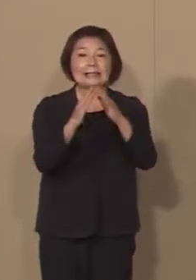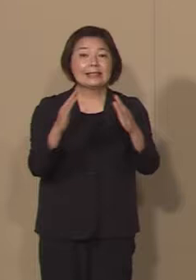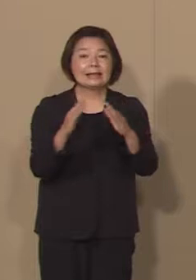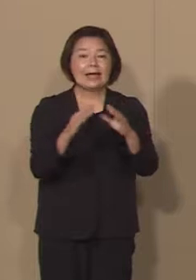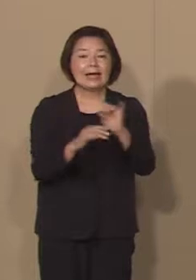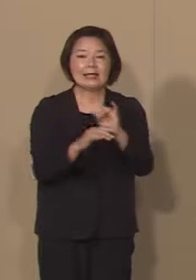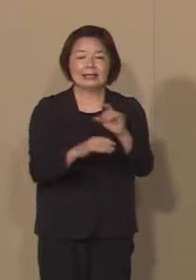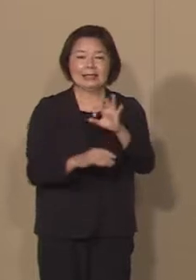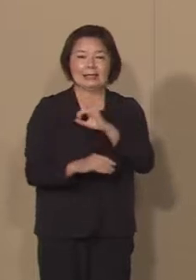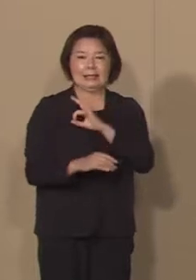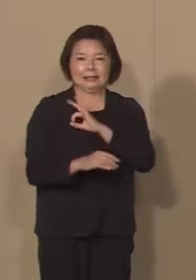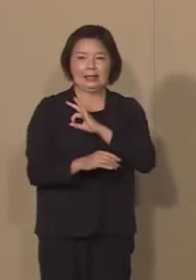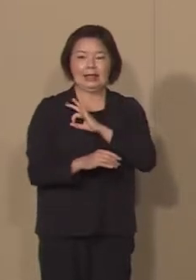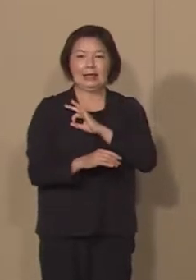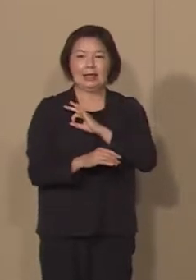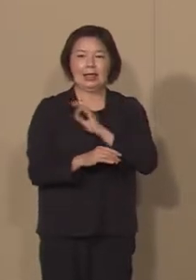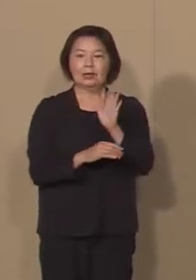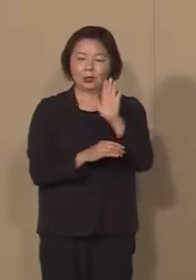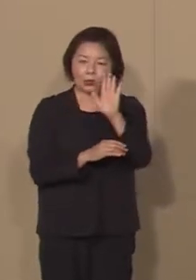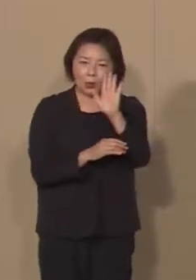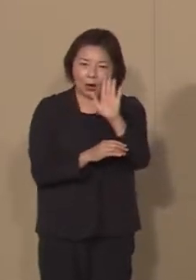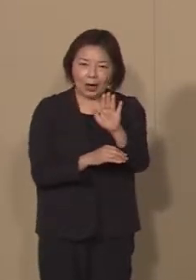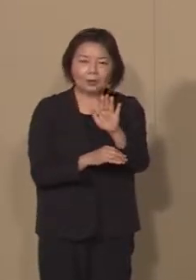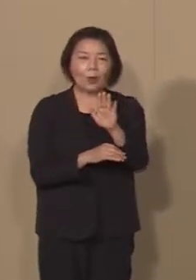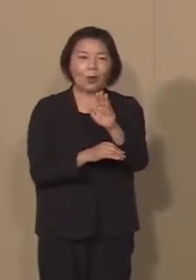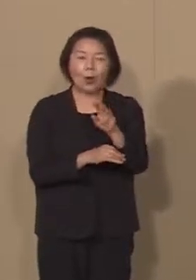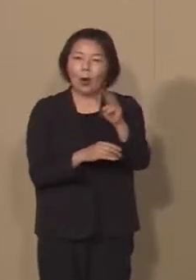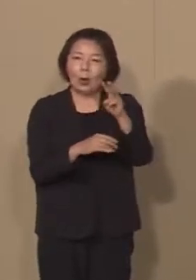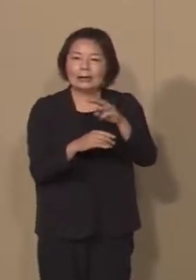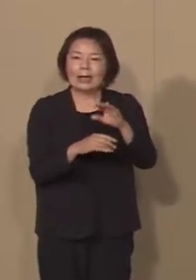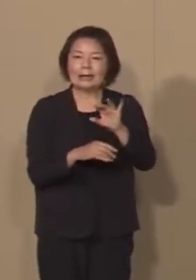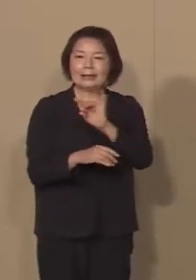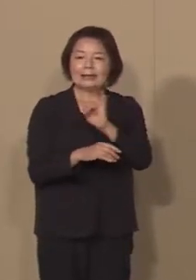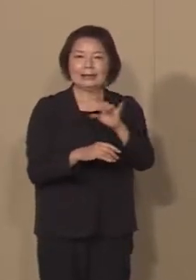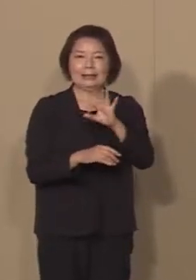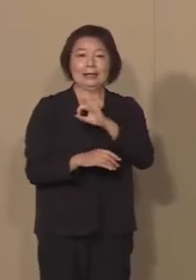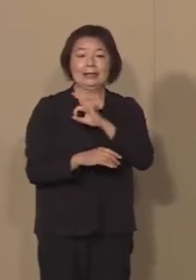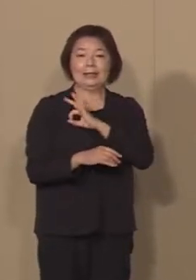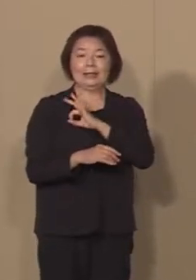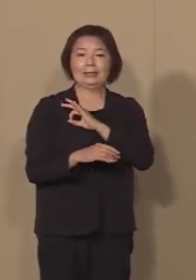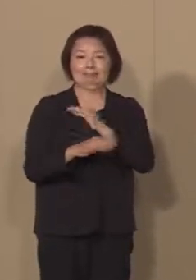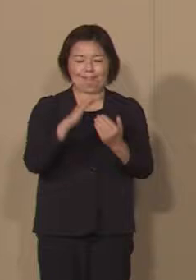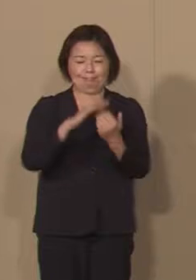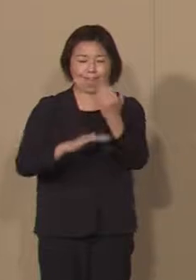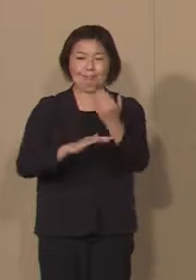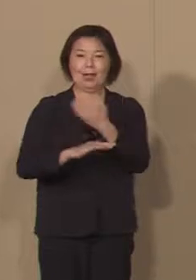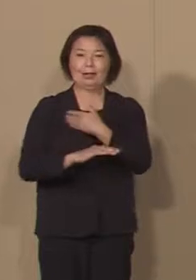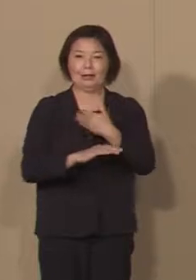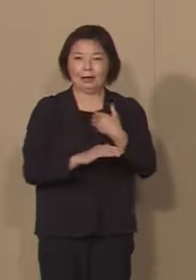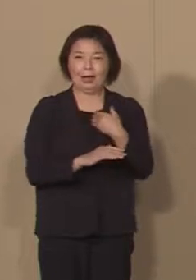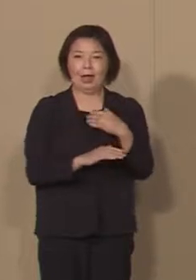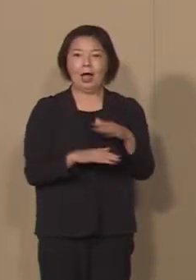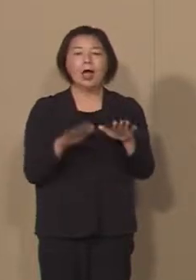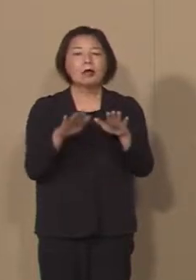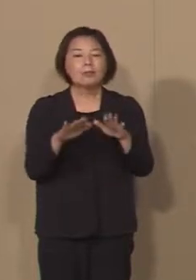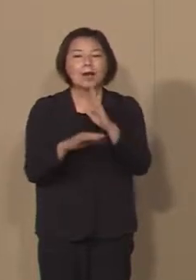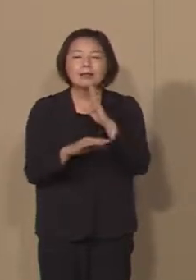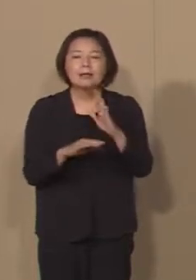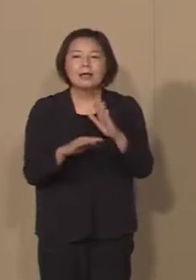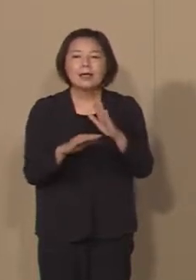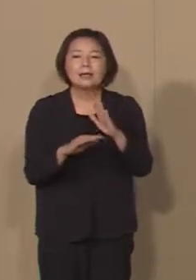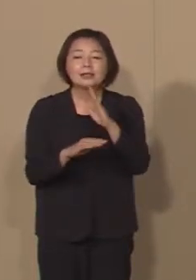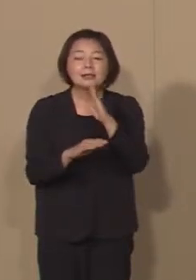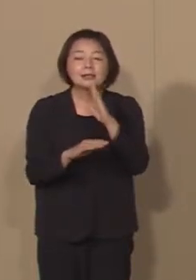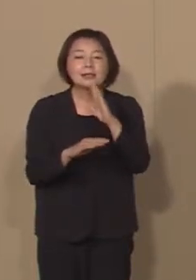国政政党の参議院まで行ったわけですよそこしかも参議院からせめてるってところも現実的なんですね